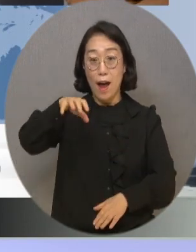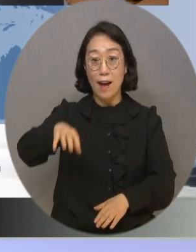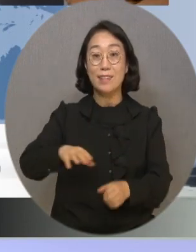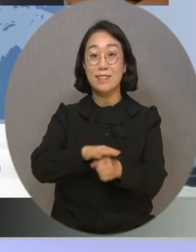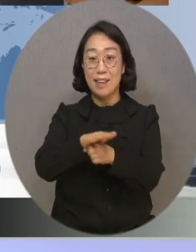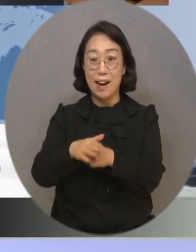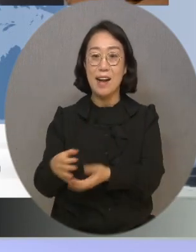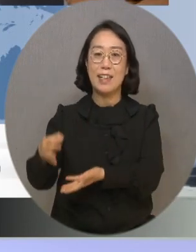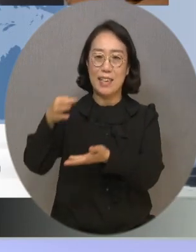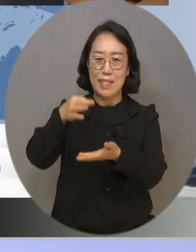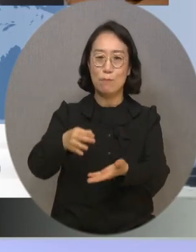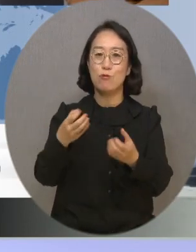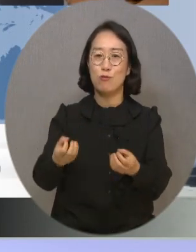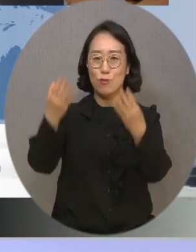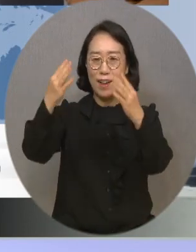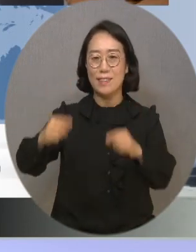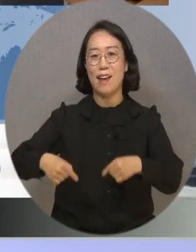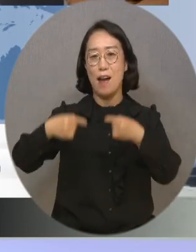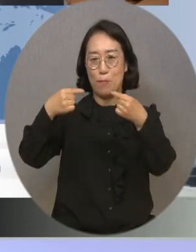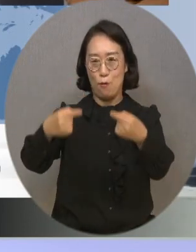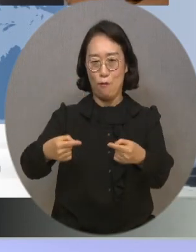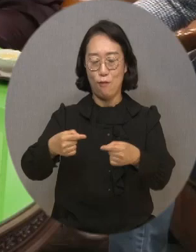행사가 열린 건데요. 이종영 기자입니다.